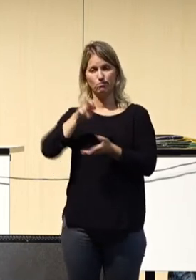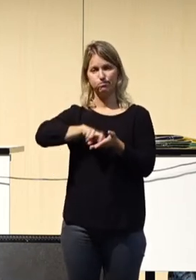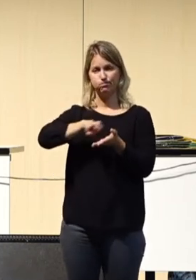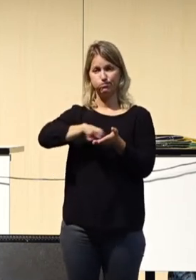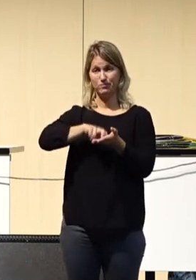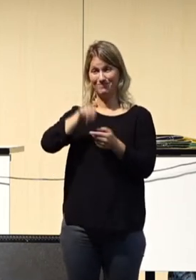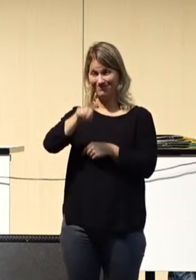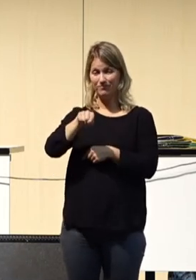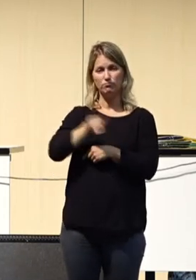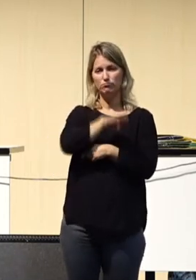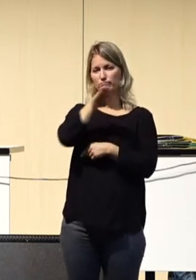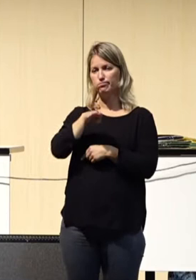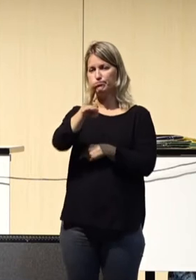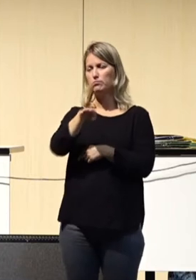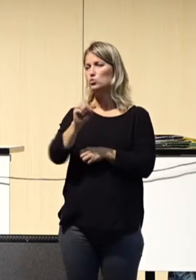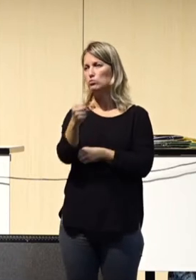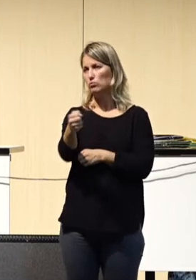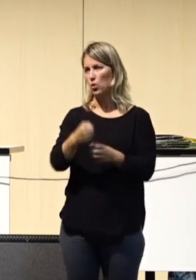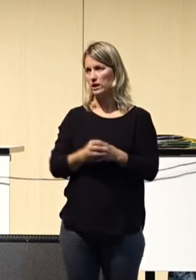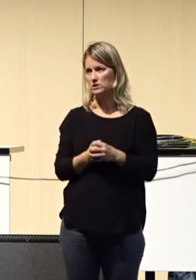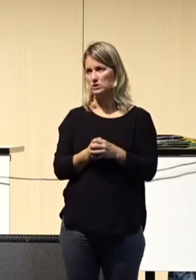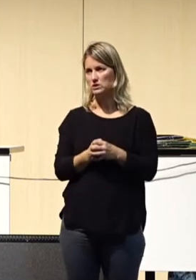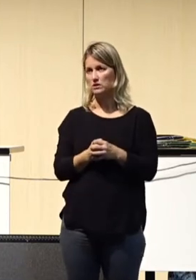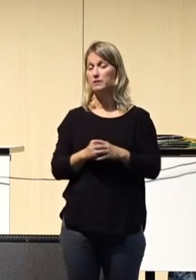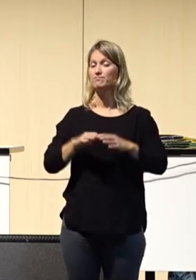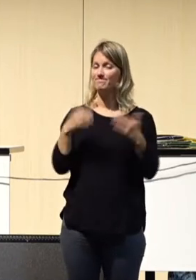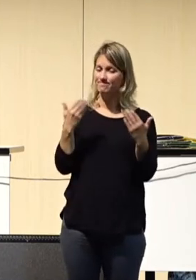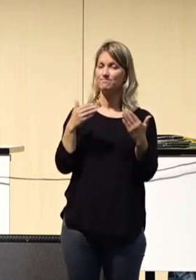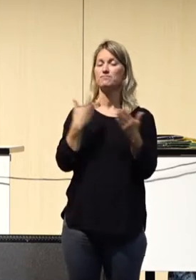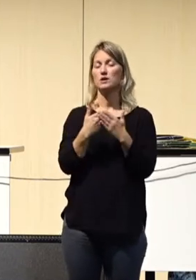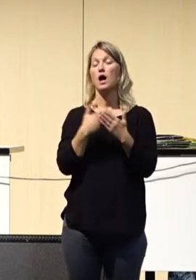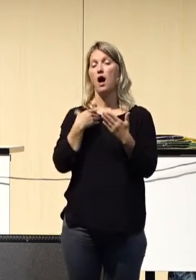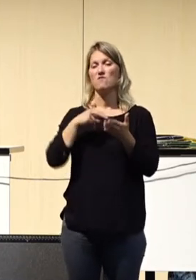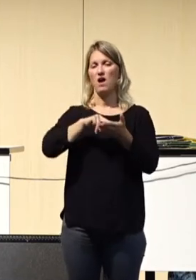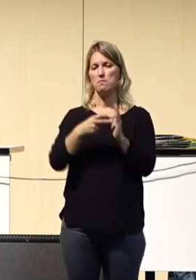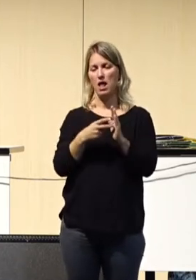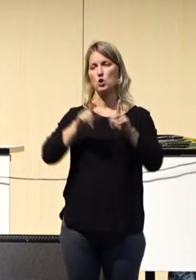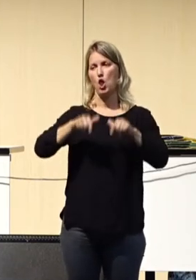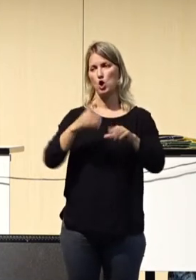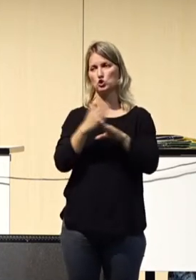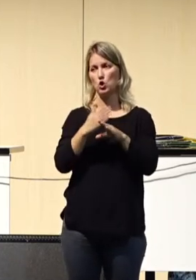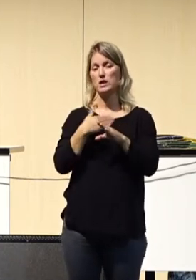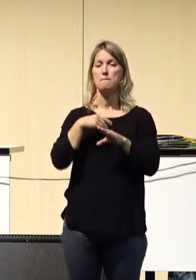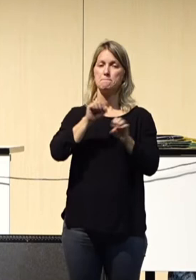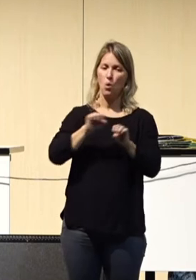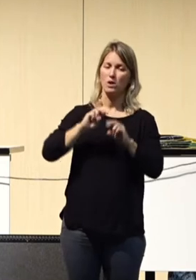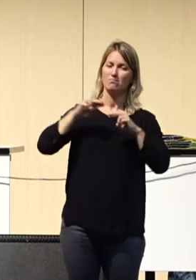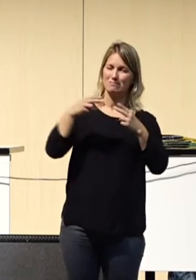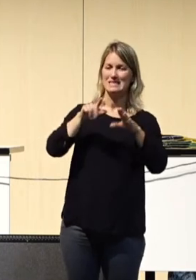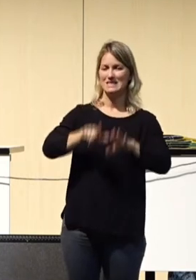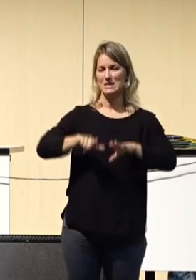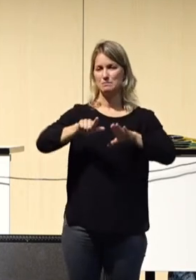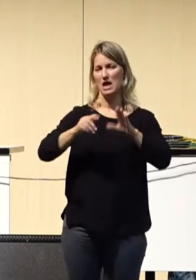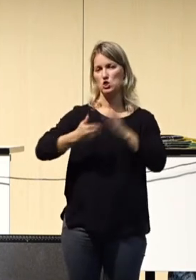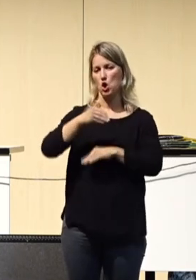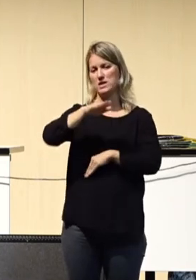keine Befahrung zu. Die Planungen zum Umbau des nördlichen Gehweges haben begonnen. Es können ca. 17 Stellplätze als Ausgleich geschaffen